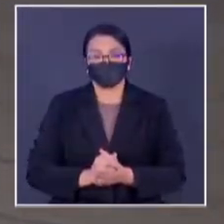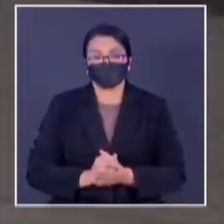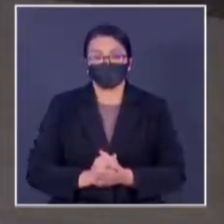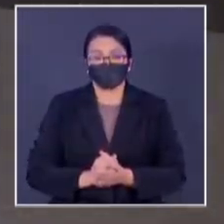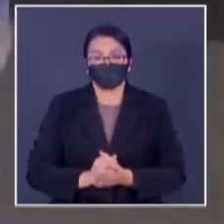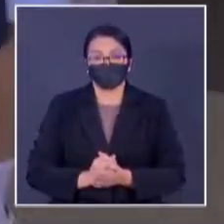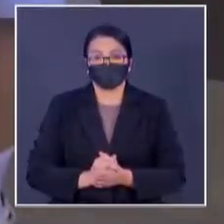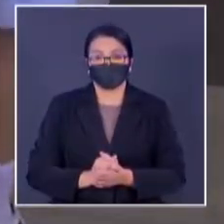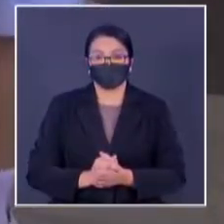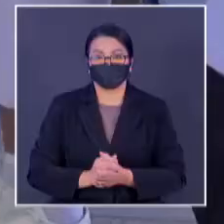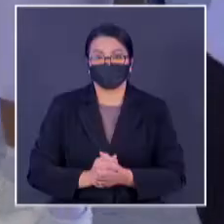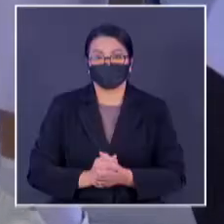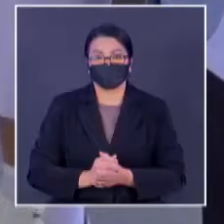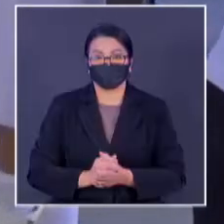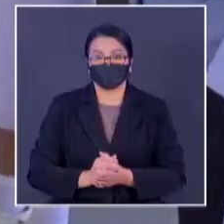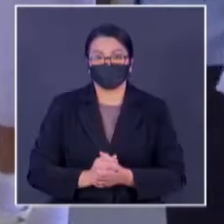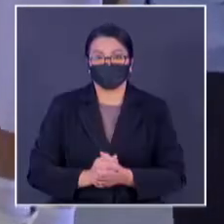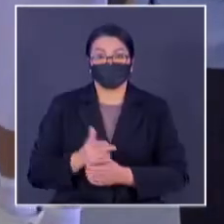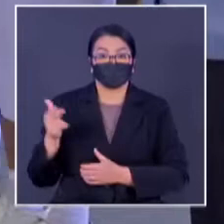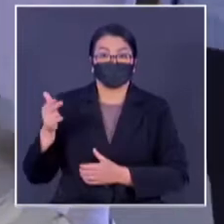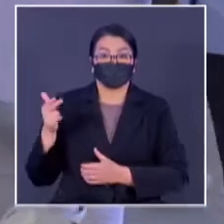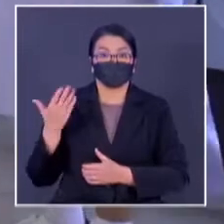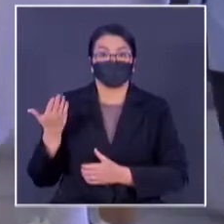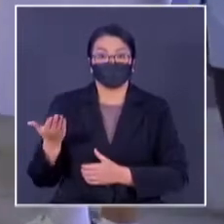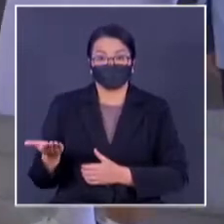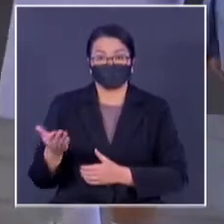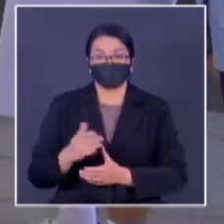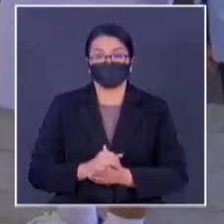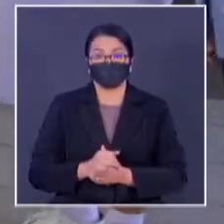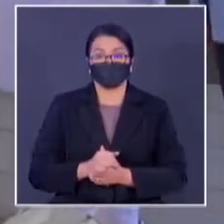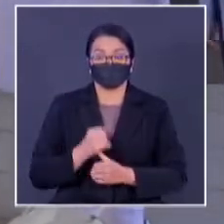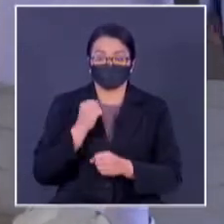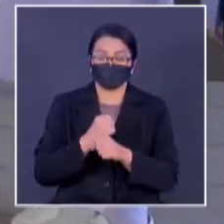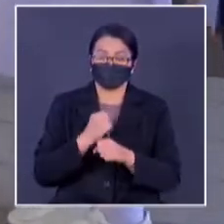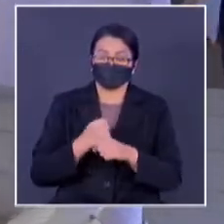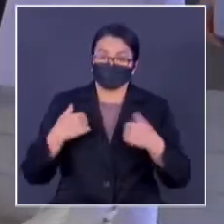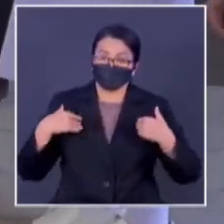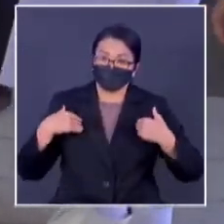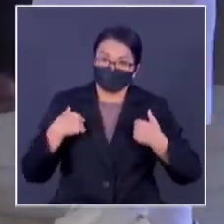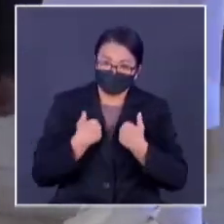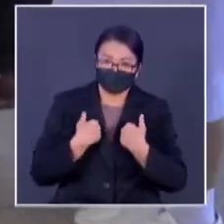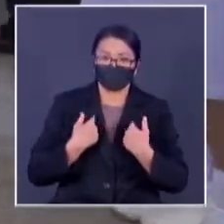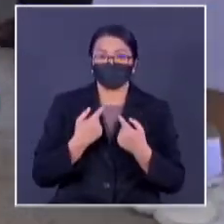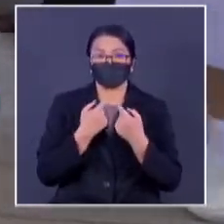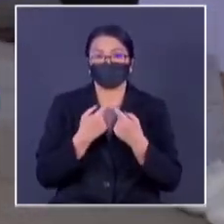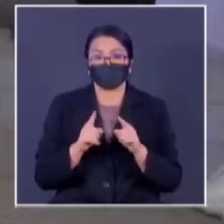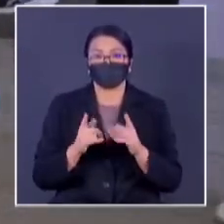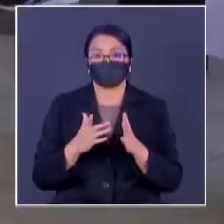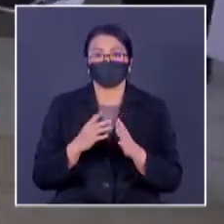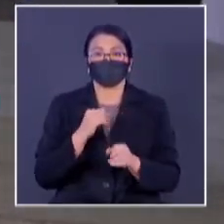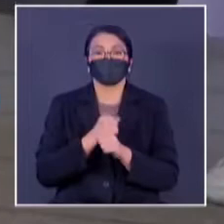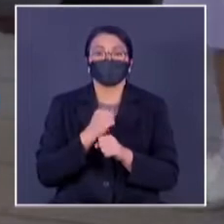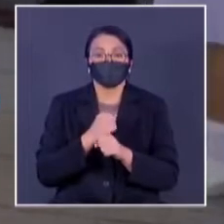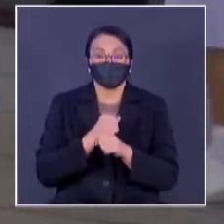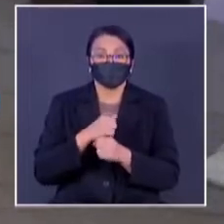ครับขอมอบกำลังใจนะครับ คลิปนี้นะครับสะท้อนให้เห็นเลยนะครับว่าแม้ว่าจะเป็นภาระที่หนักอึ้งแค่ไหนก็ตามแต่เมื่อส่วน